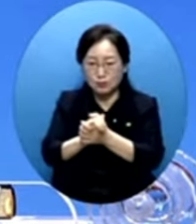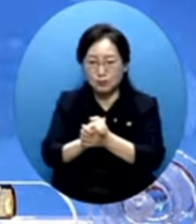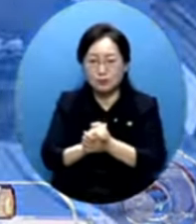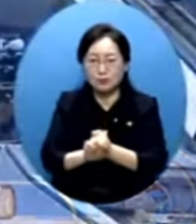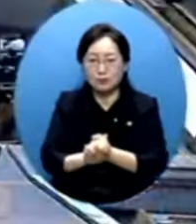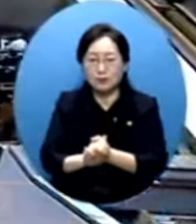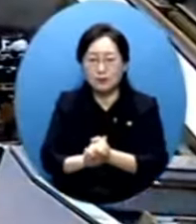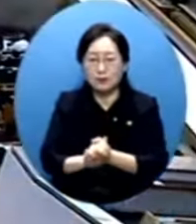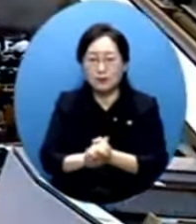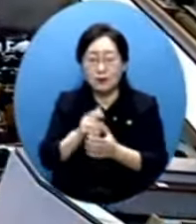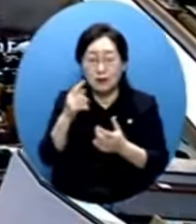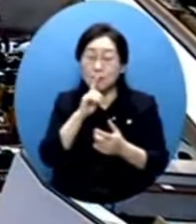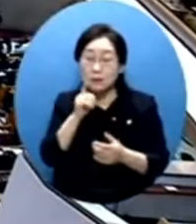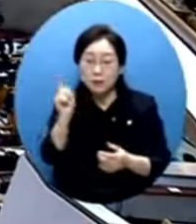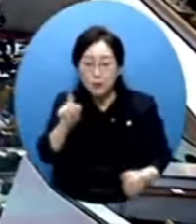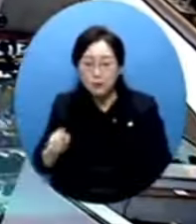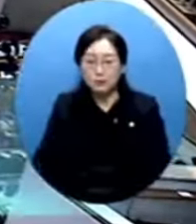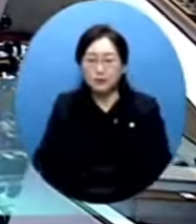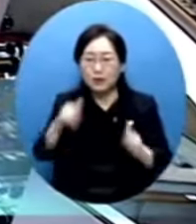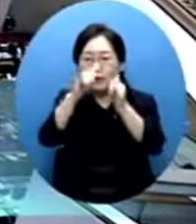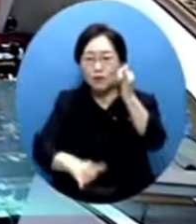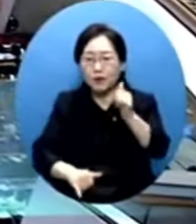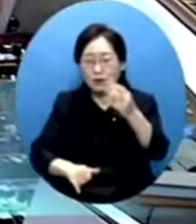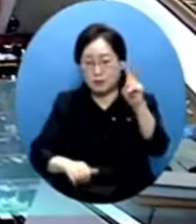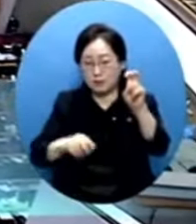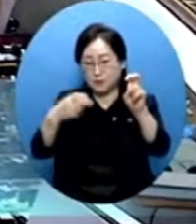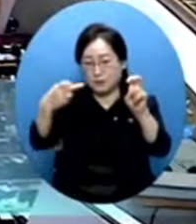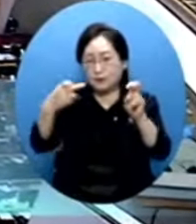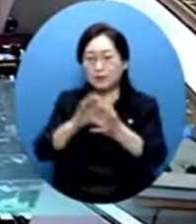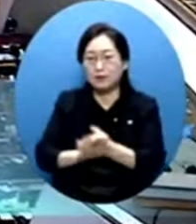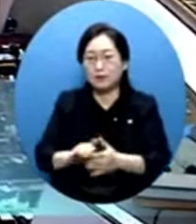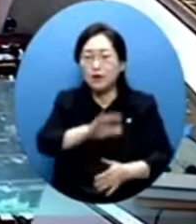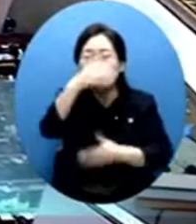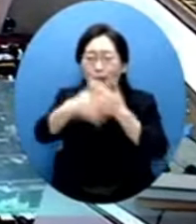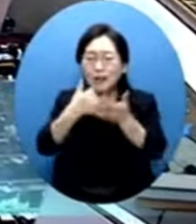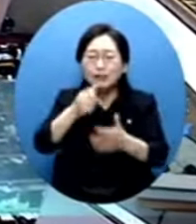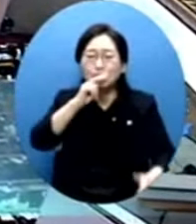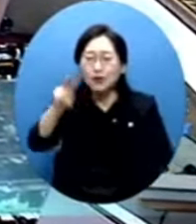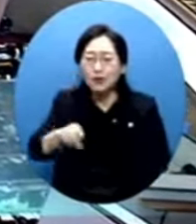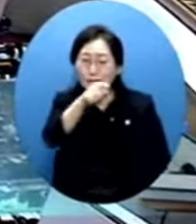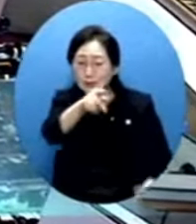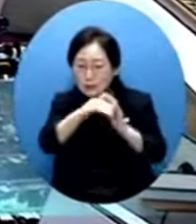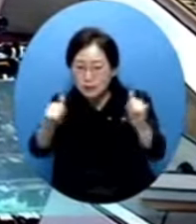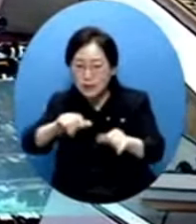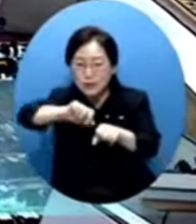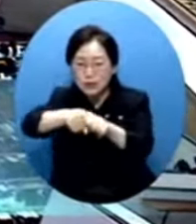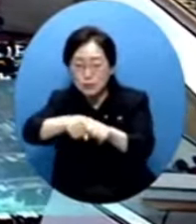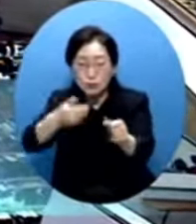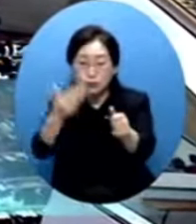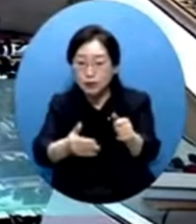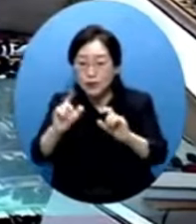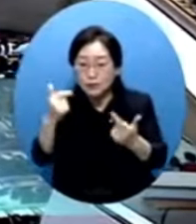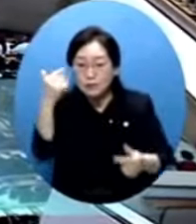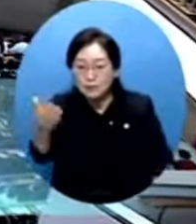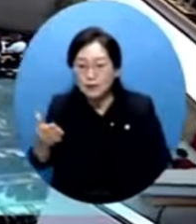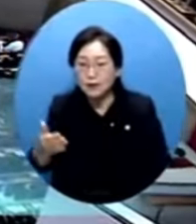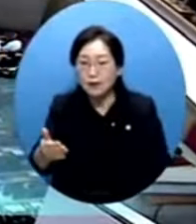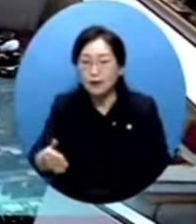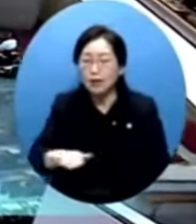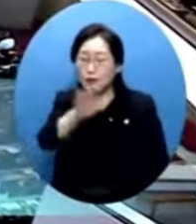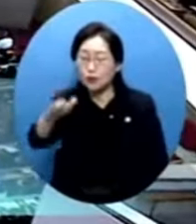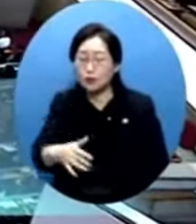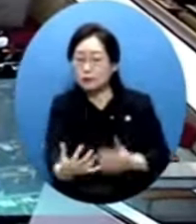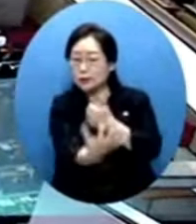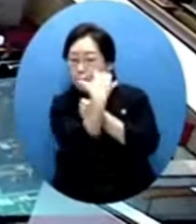그런 이와 같이 고백합니다 역대 20장 12절입니다 우리의 하나님이여 그들을 증발하지 아니하시나이까 우리를